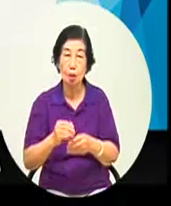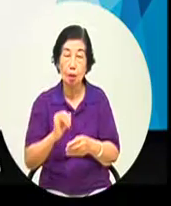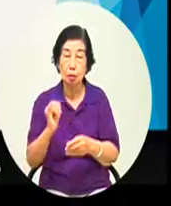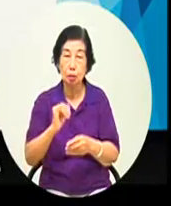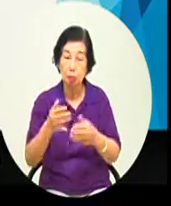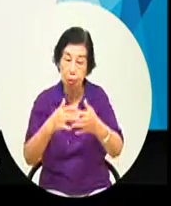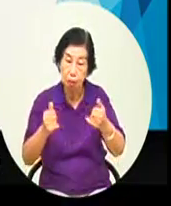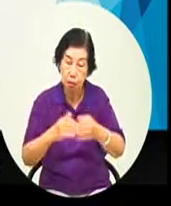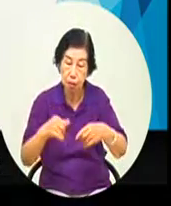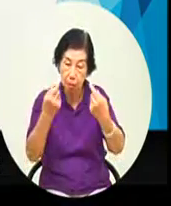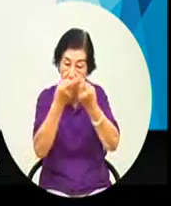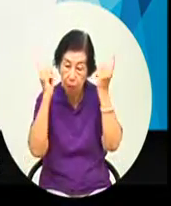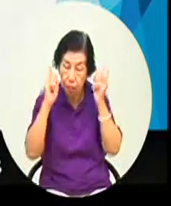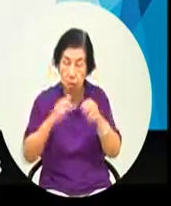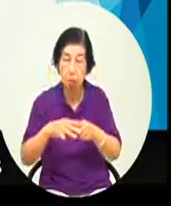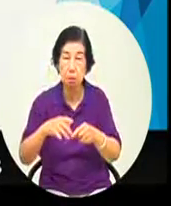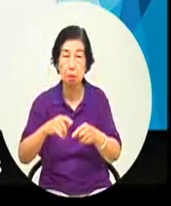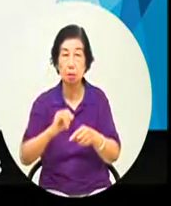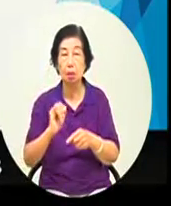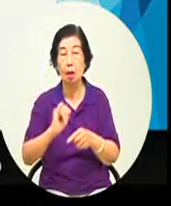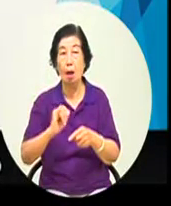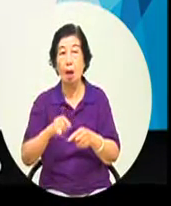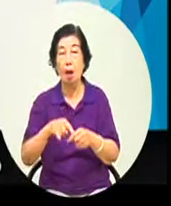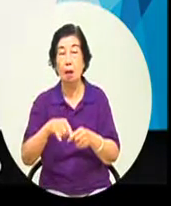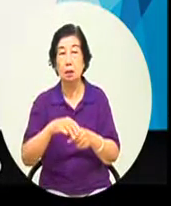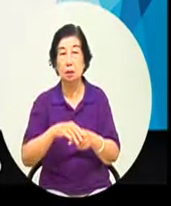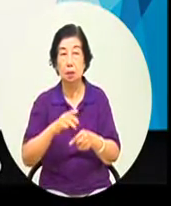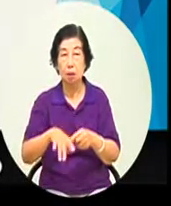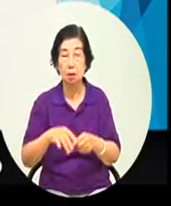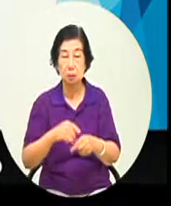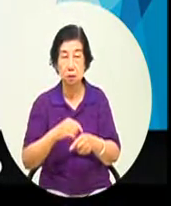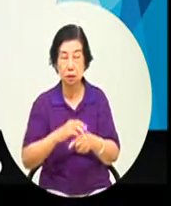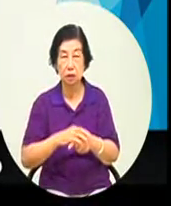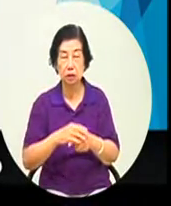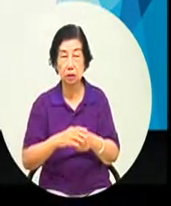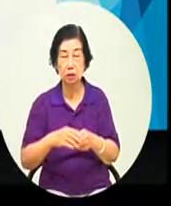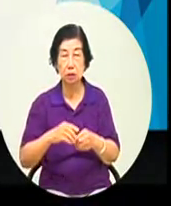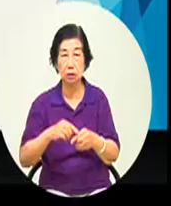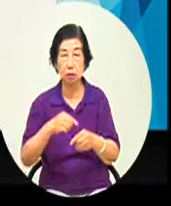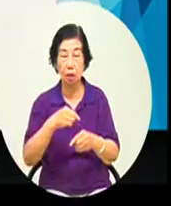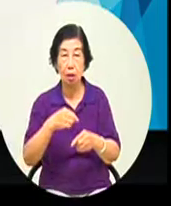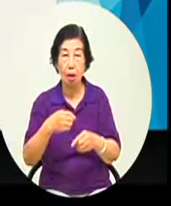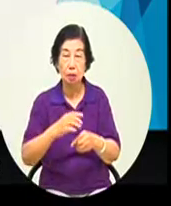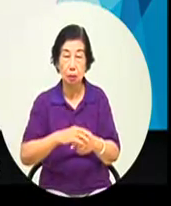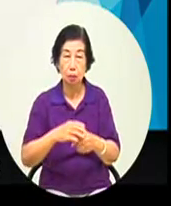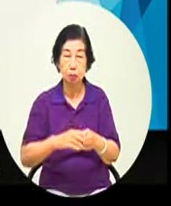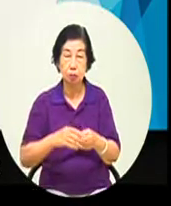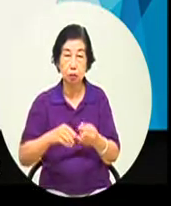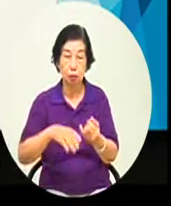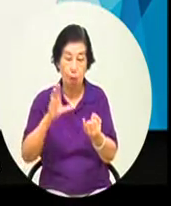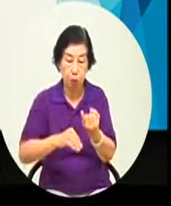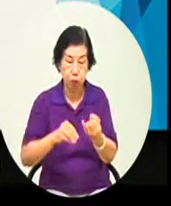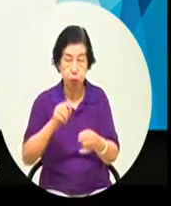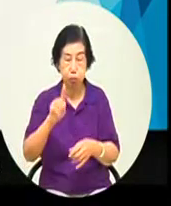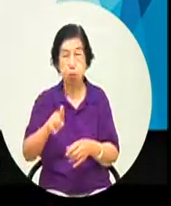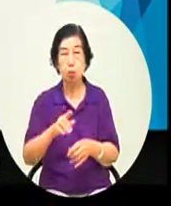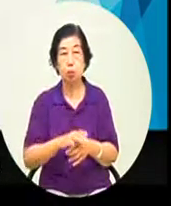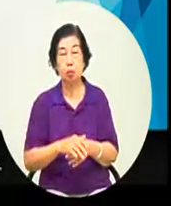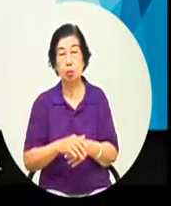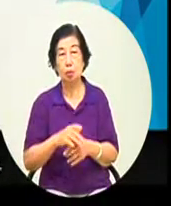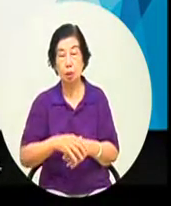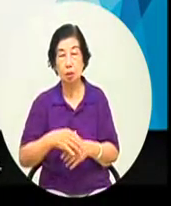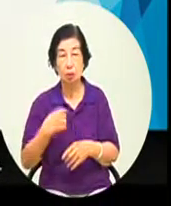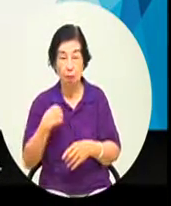在非自愿的情况之下被设计，不是感情上你情我愿的，这样的一个身心受